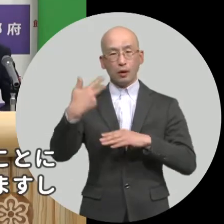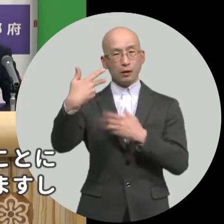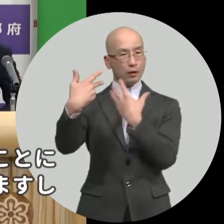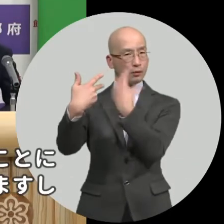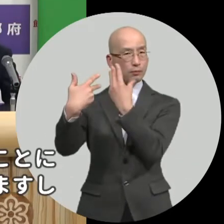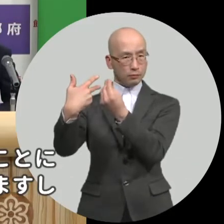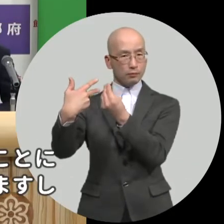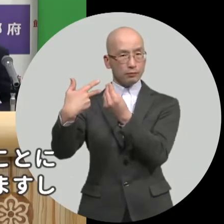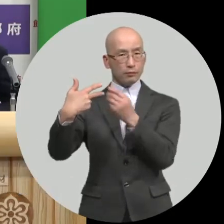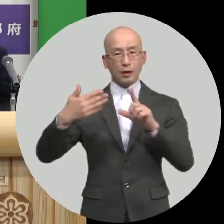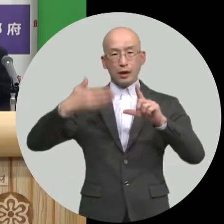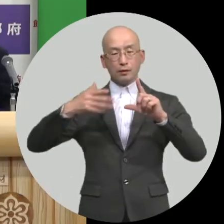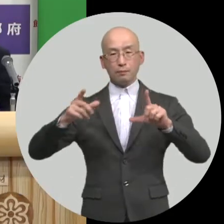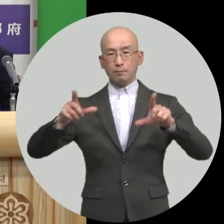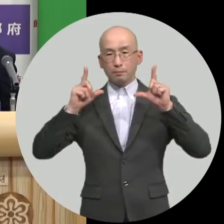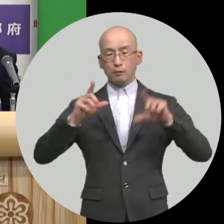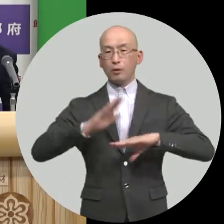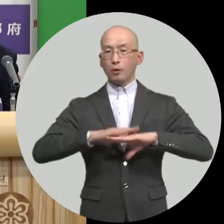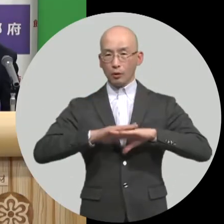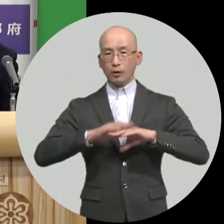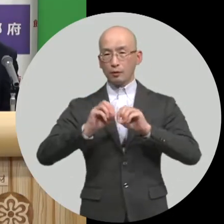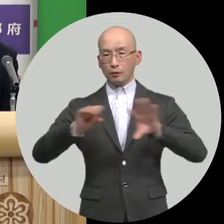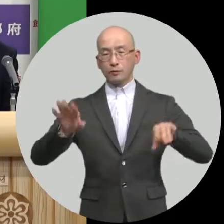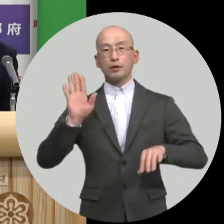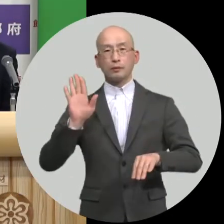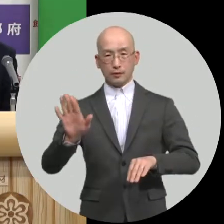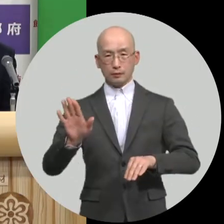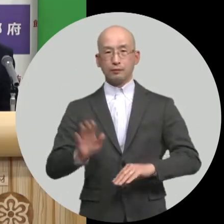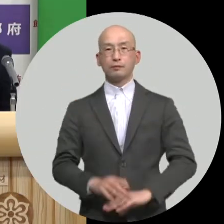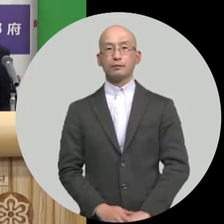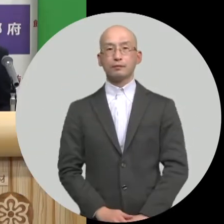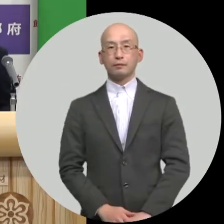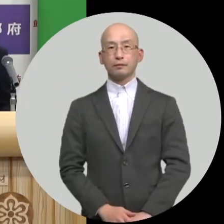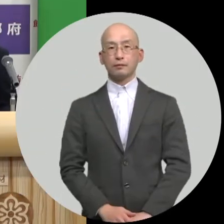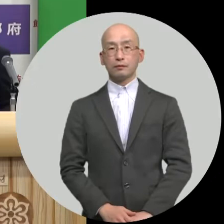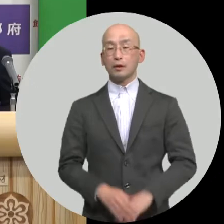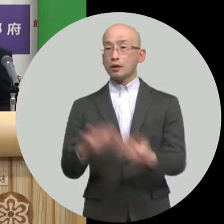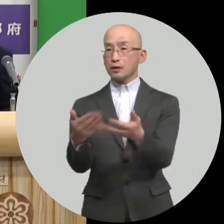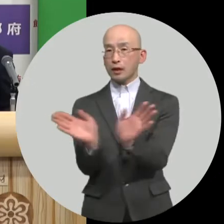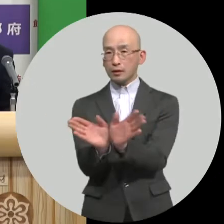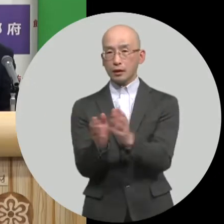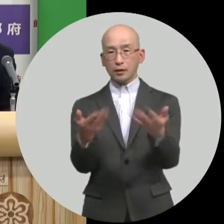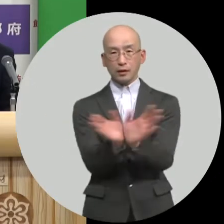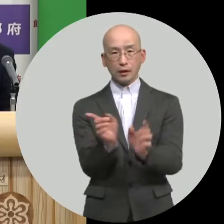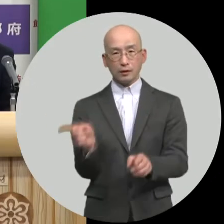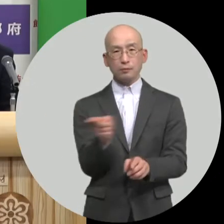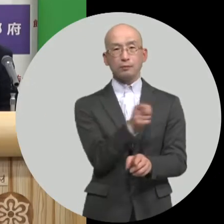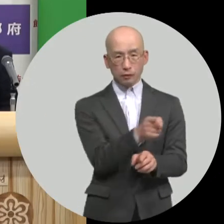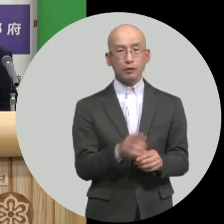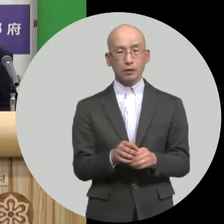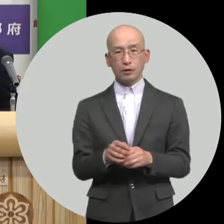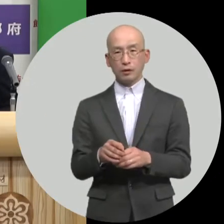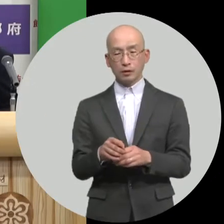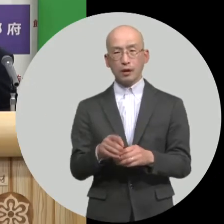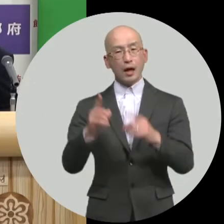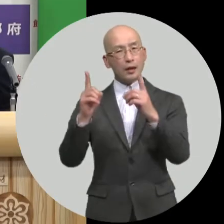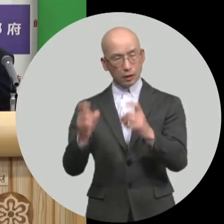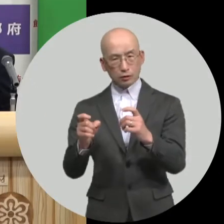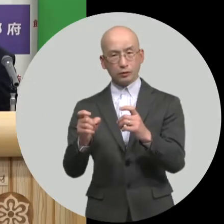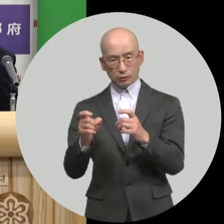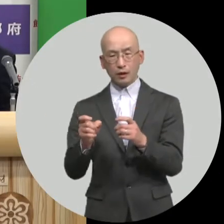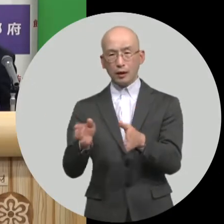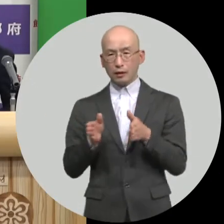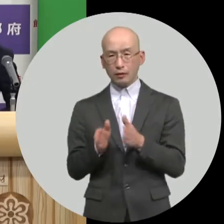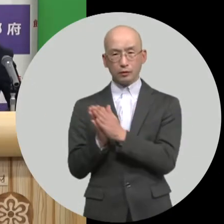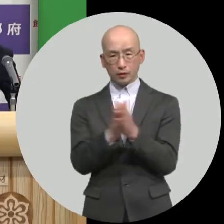たいと思っておりますし、各団体に対しましても、年末年始の挨拶につきましては極力控えるようにお願いをしておるところでございます